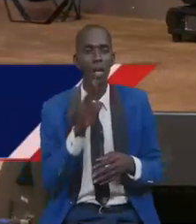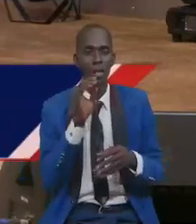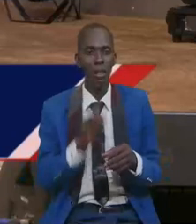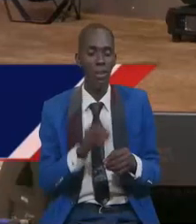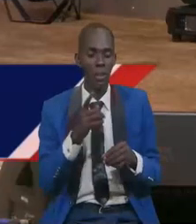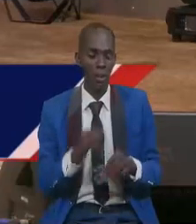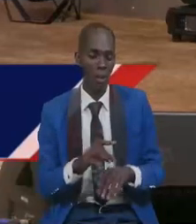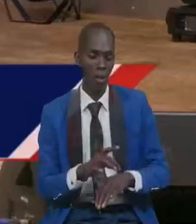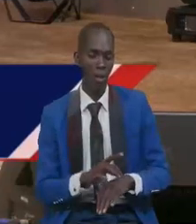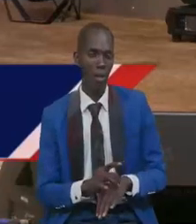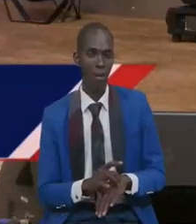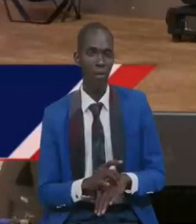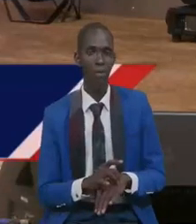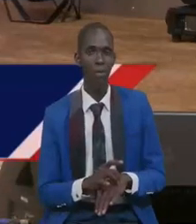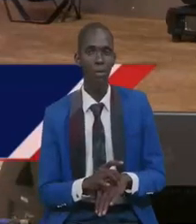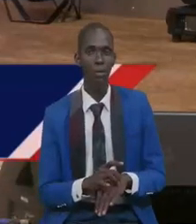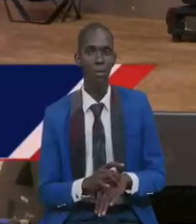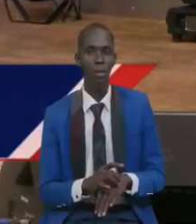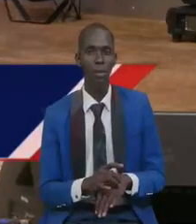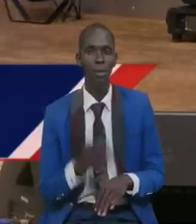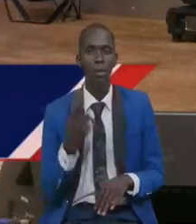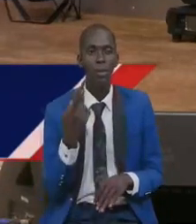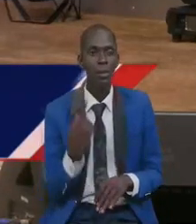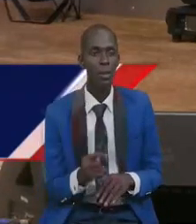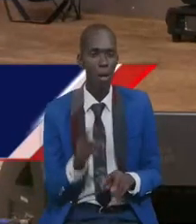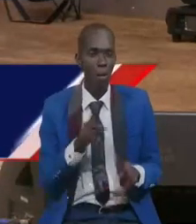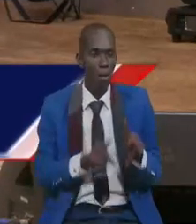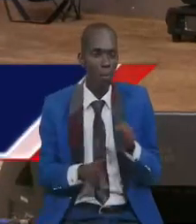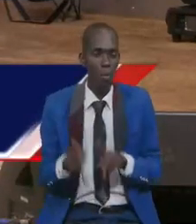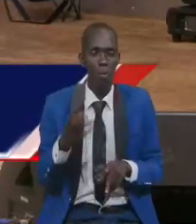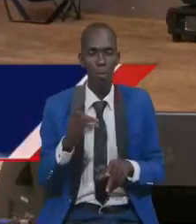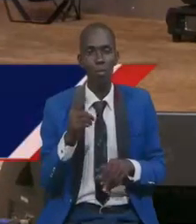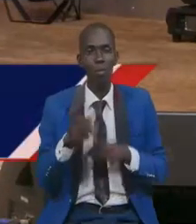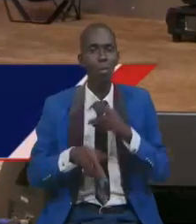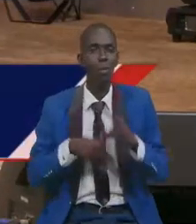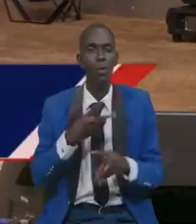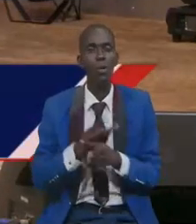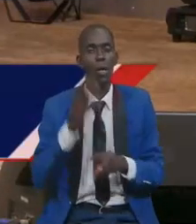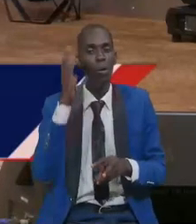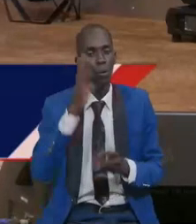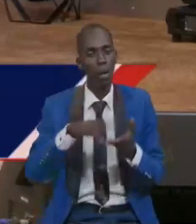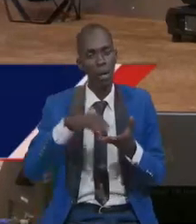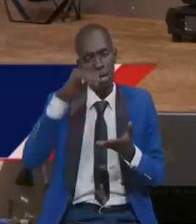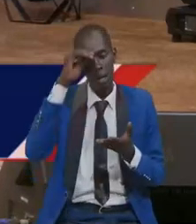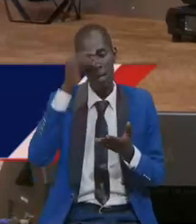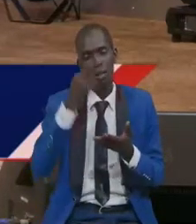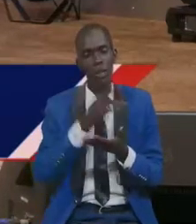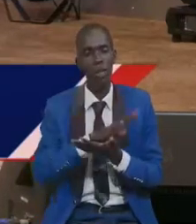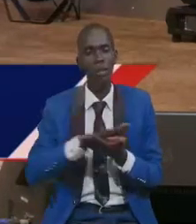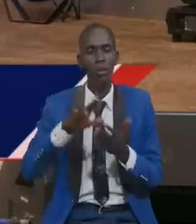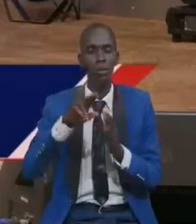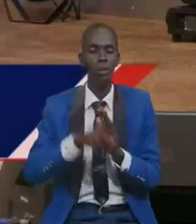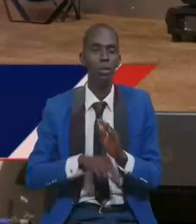terre, les habitants du monde apprennent la justice. »